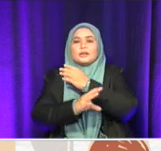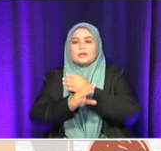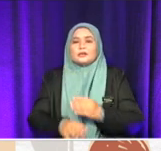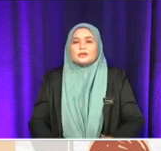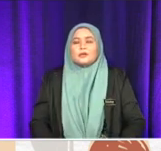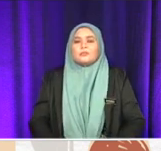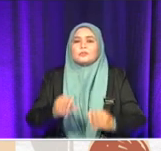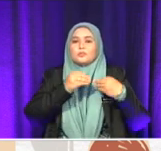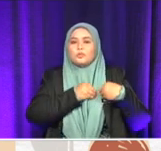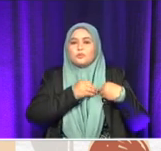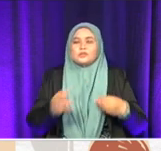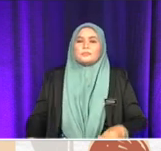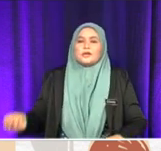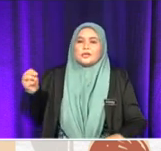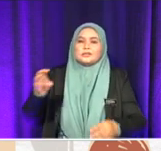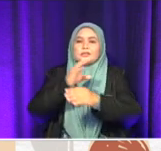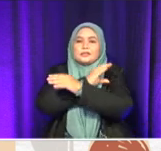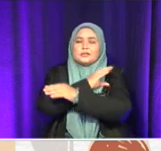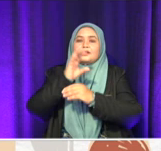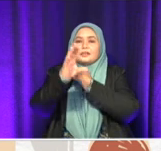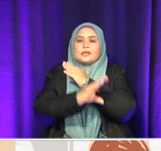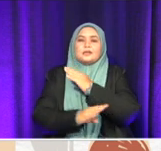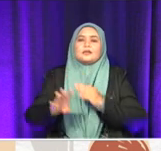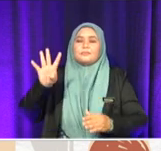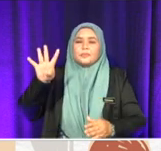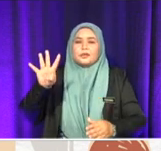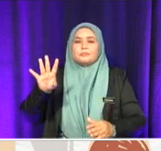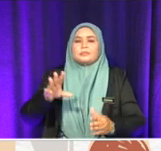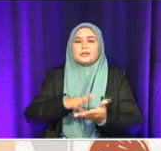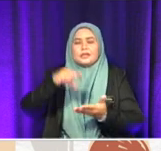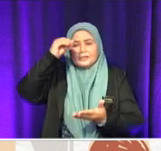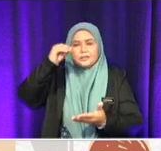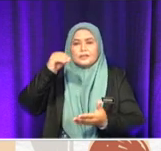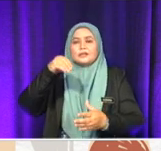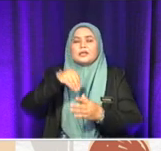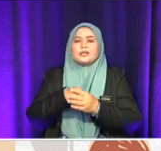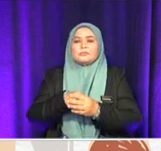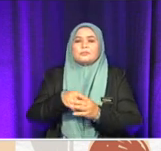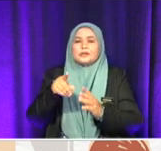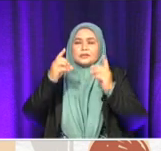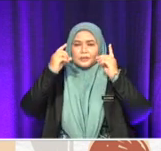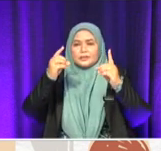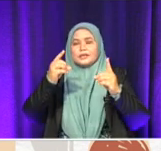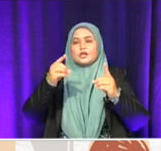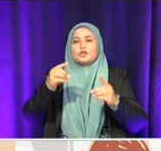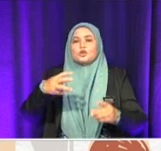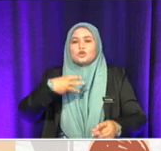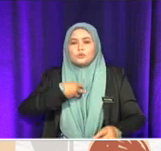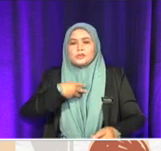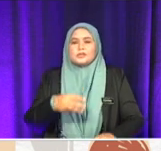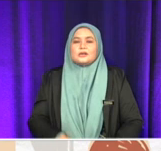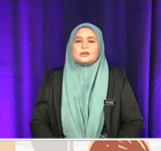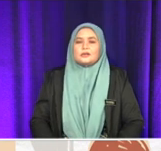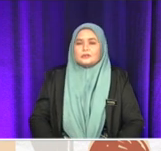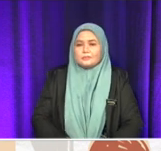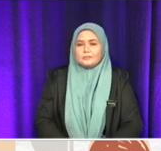memupuk Semangat cinta negara dan 4 diajar dalam pendidikan swasta S1 dan 2